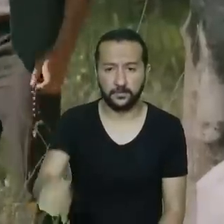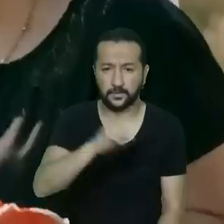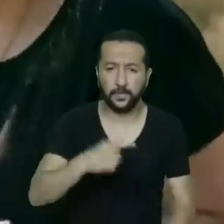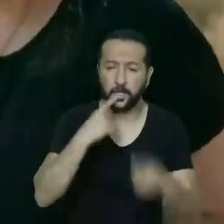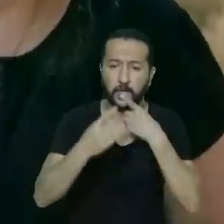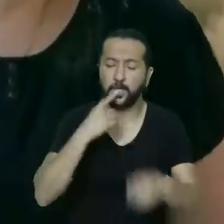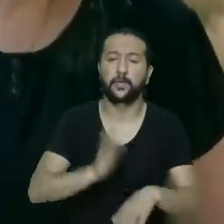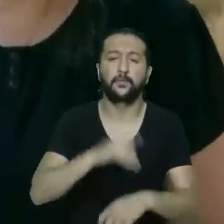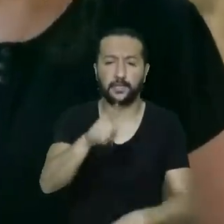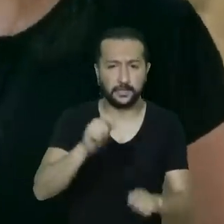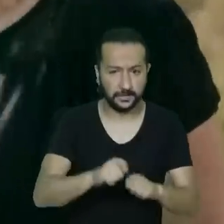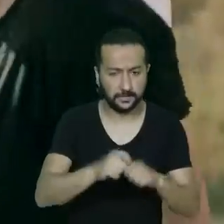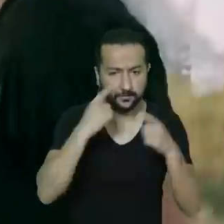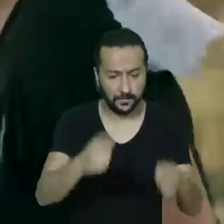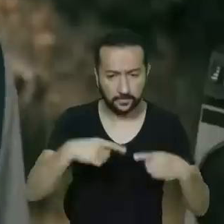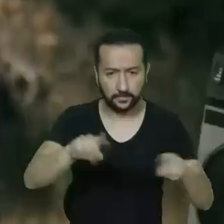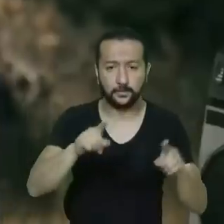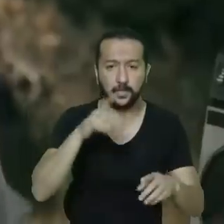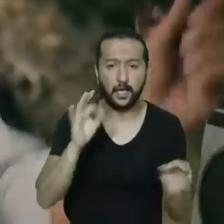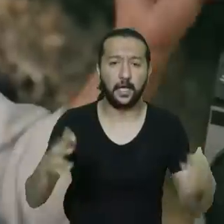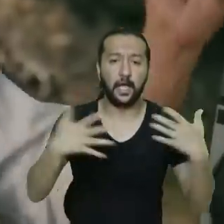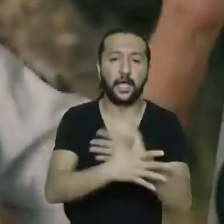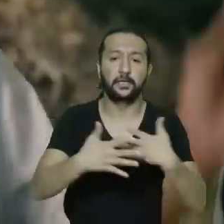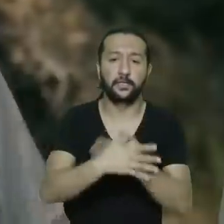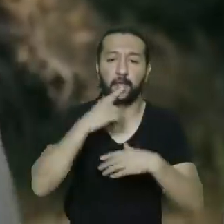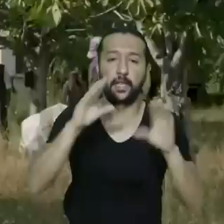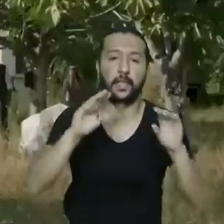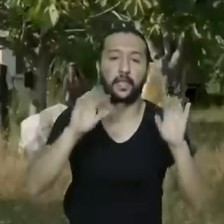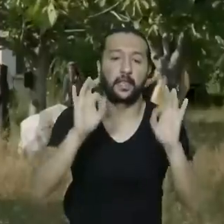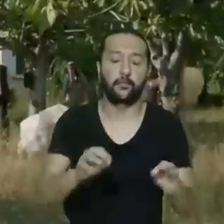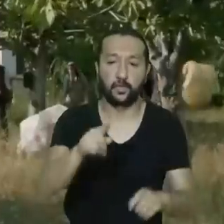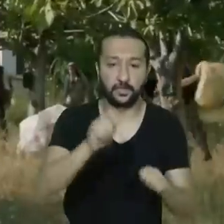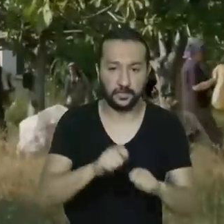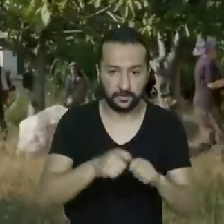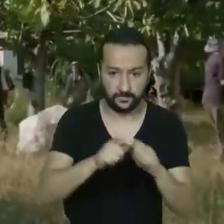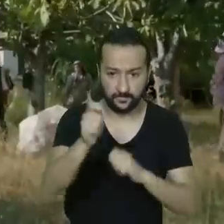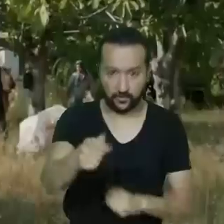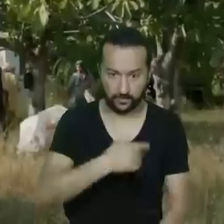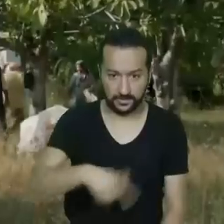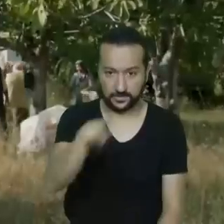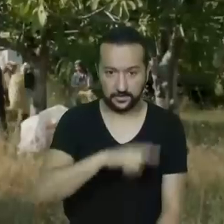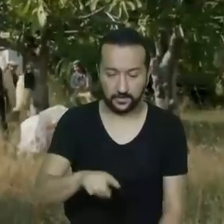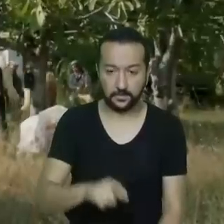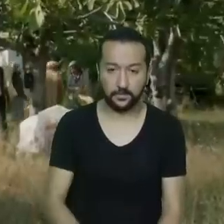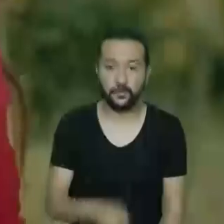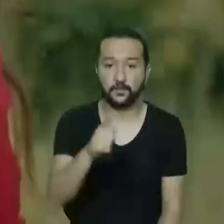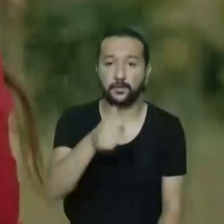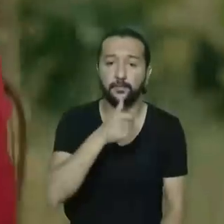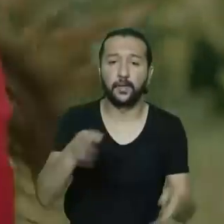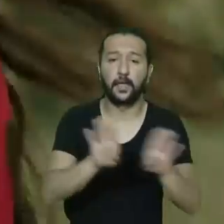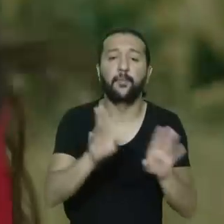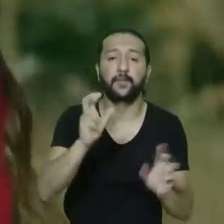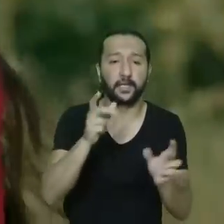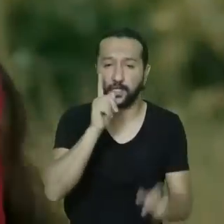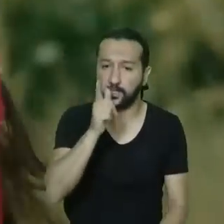Konuşma Maker! Hadi işinizde gücünüze bakın. Akşama kadar lak lak lak lak lak. Bunun için bir para veriyorum ben size. Baba